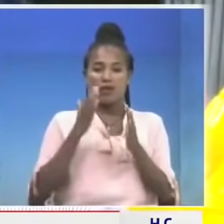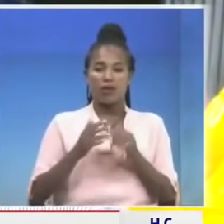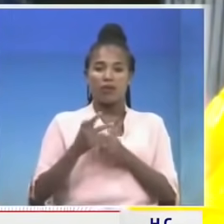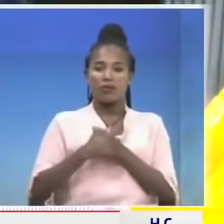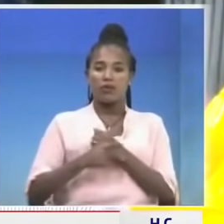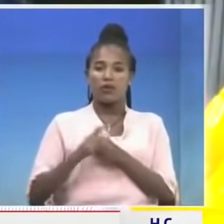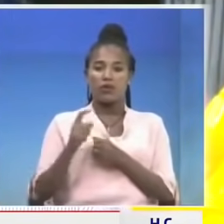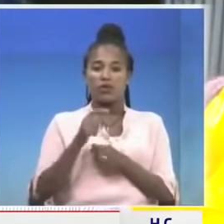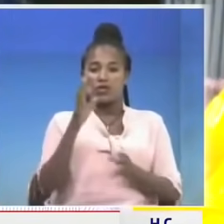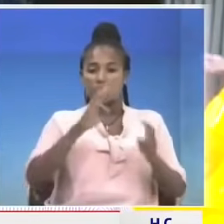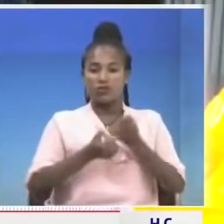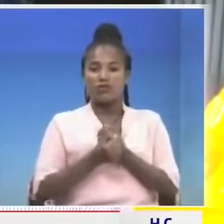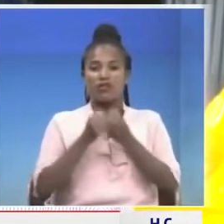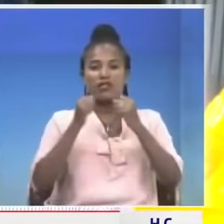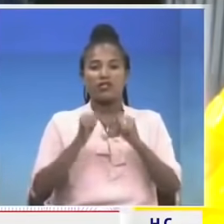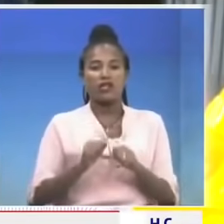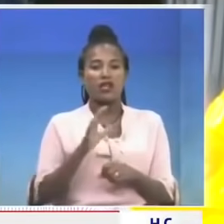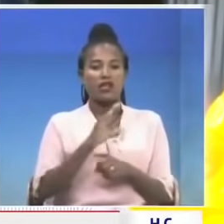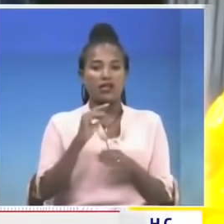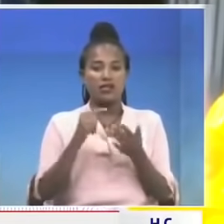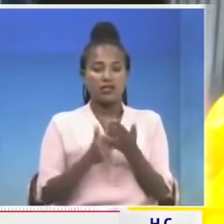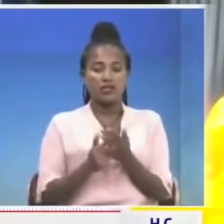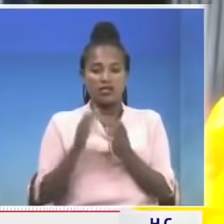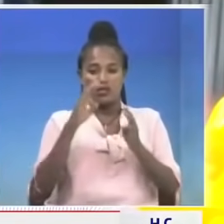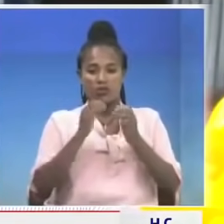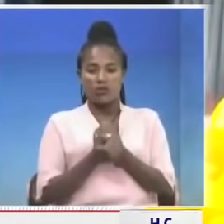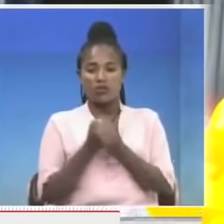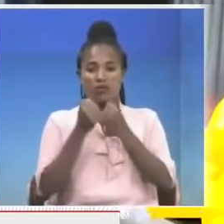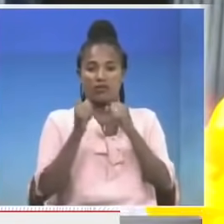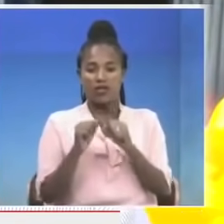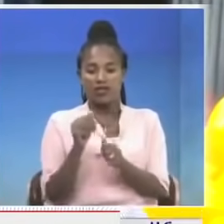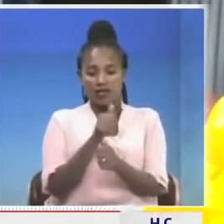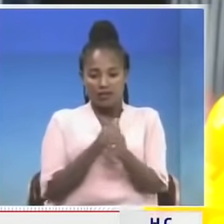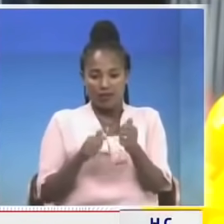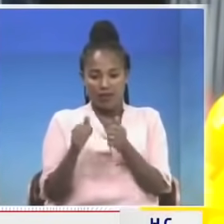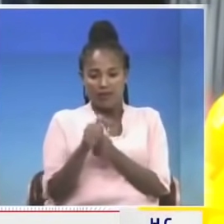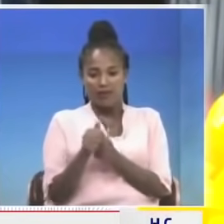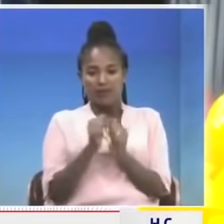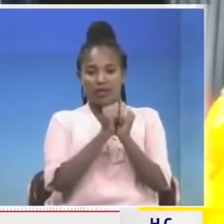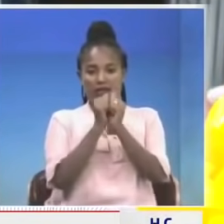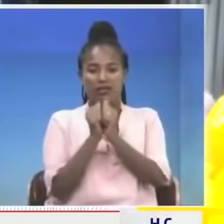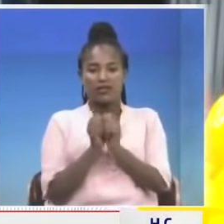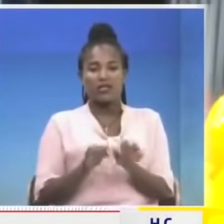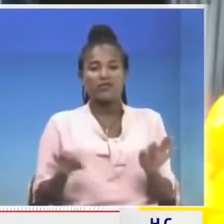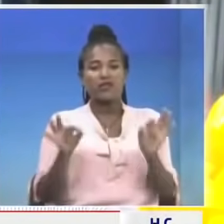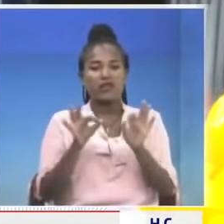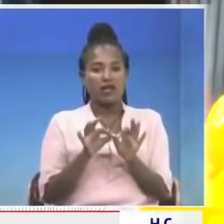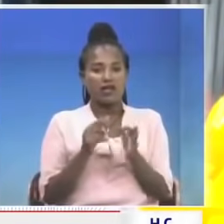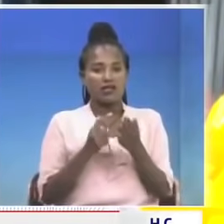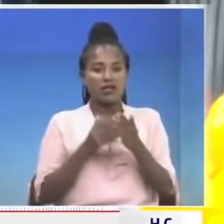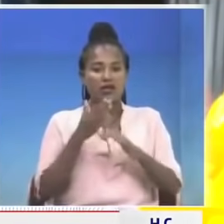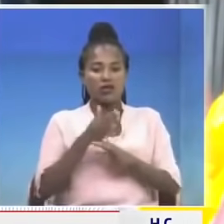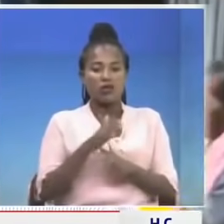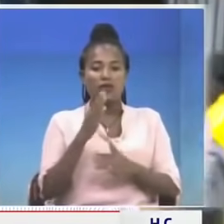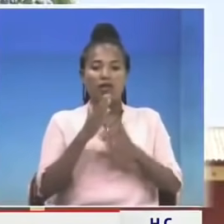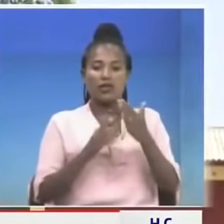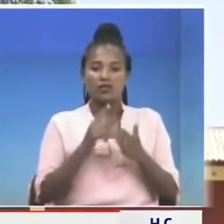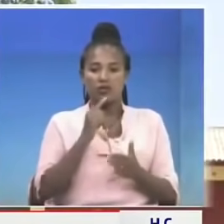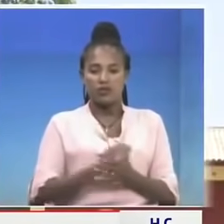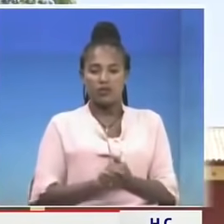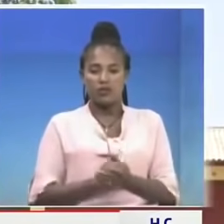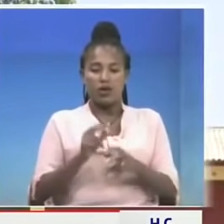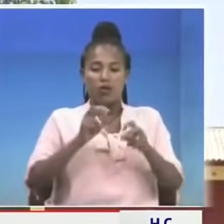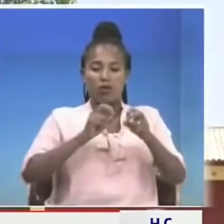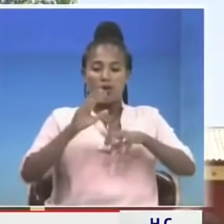የሆኑ ችግሮችን መፍታት እንችላለንና እነዚህን ችግሮች ለመፍታት ቅድሚያ አንድነት ነው ብዬ አስባለሁ። ከዛ ቀጥሎ መደራጀት ነው። በወገን